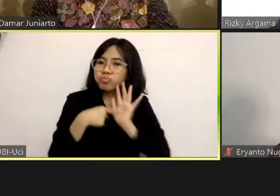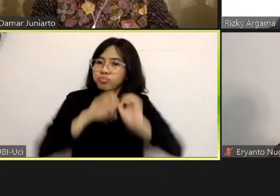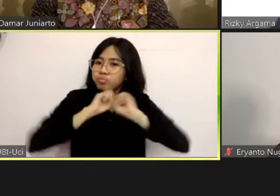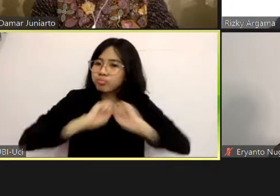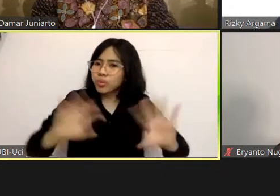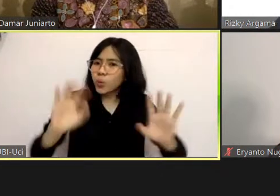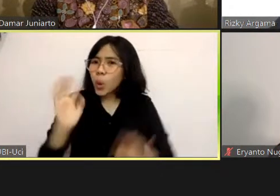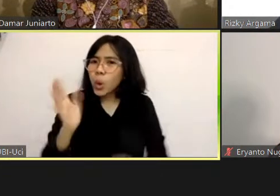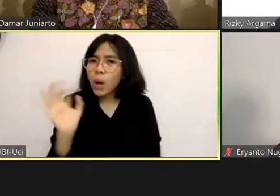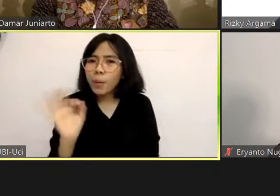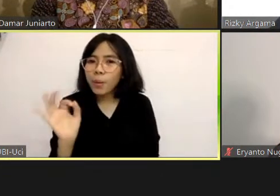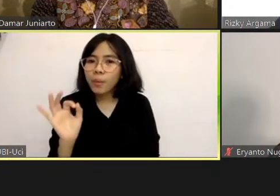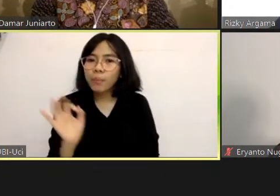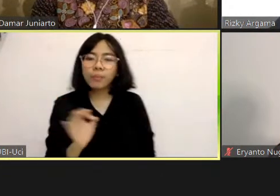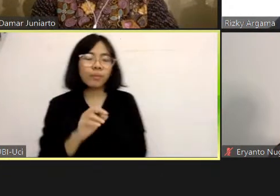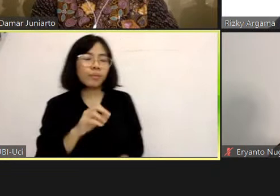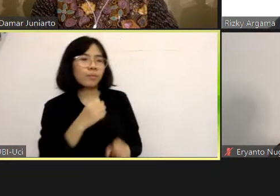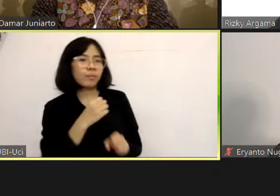Belum.